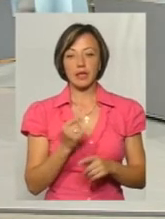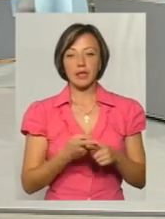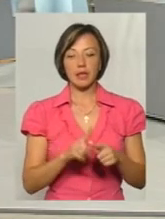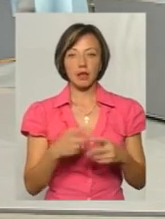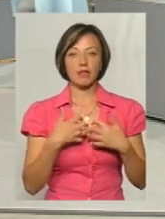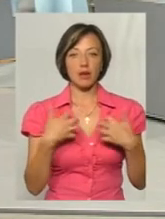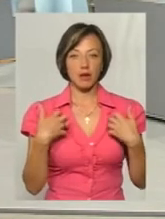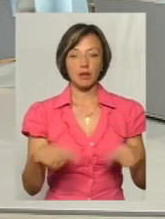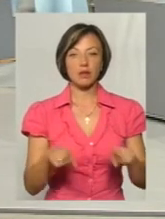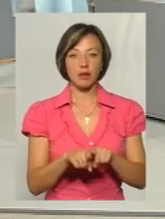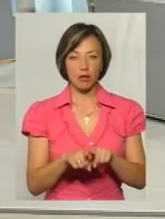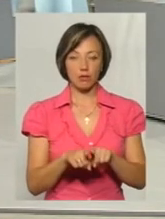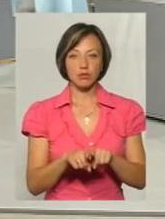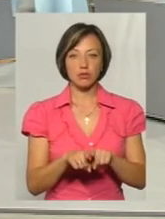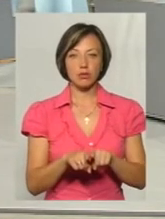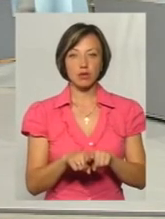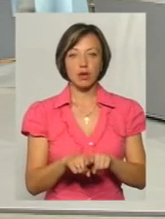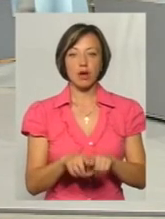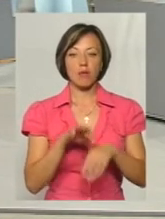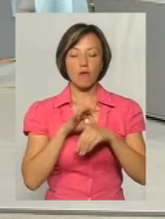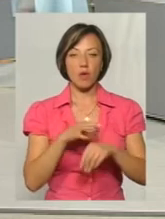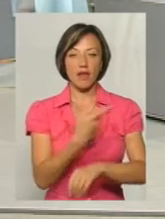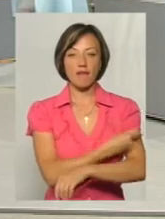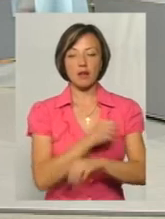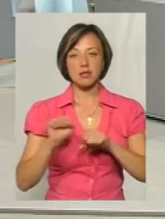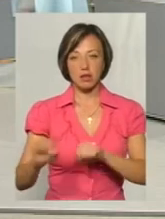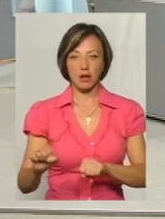тварин також провели вакцинацію.